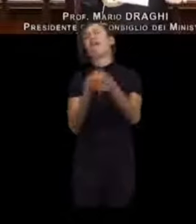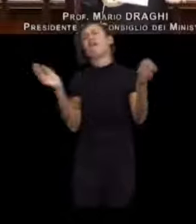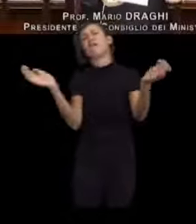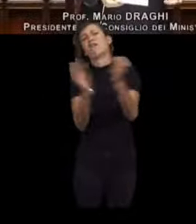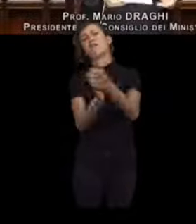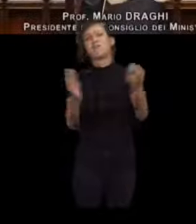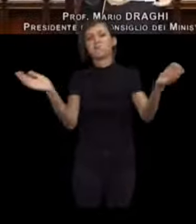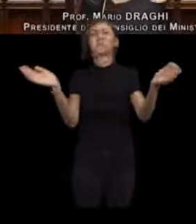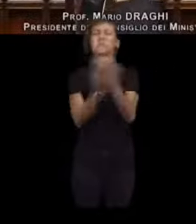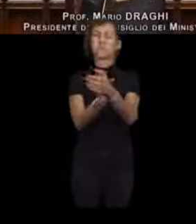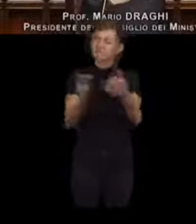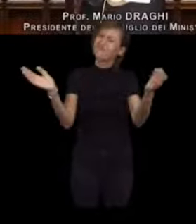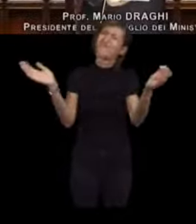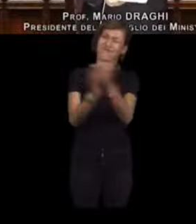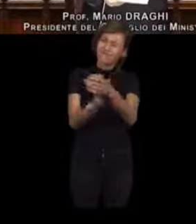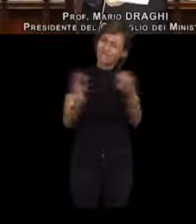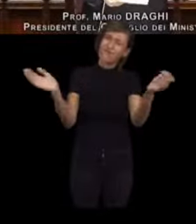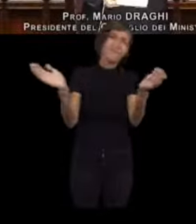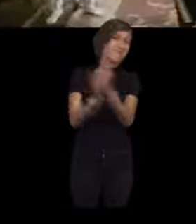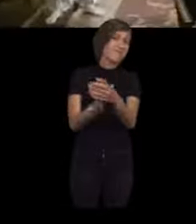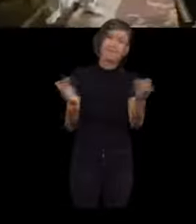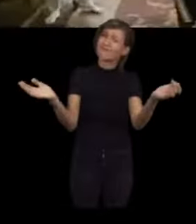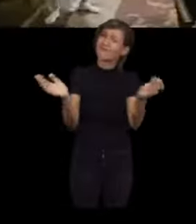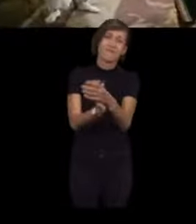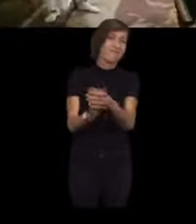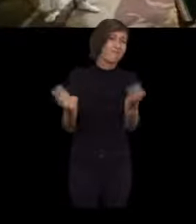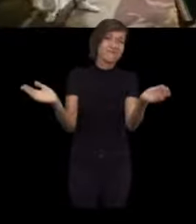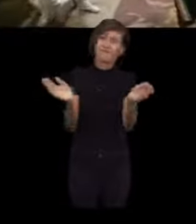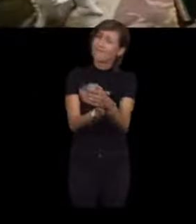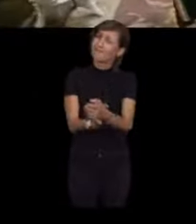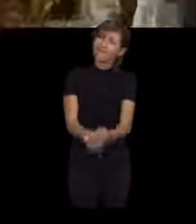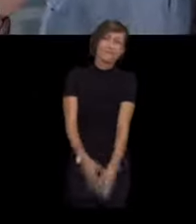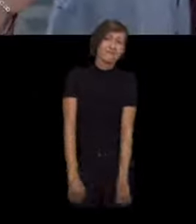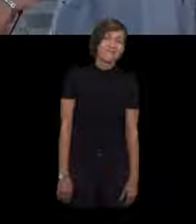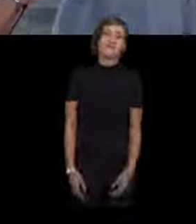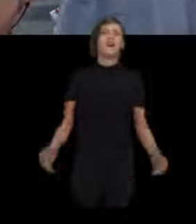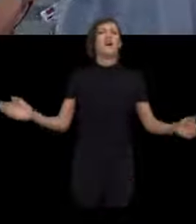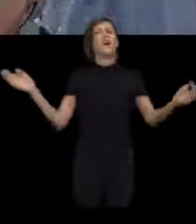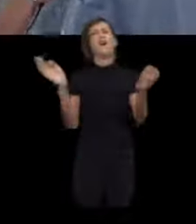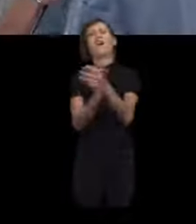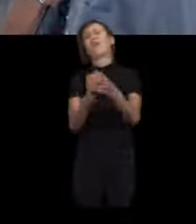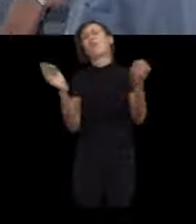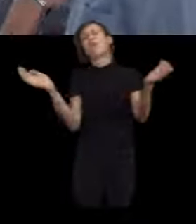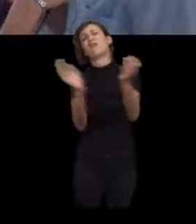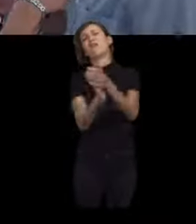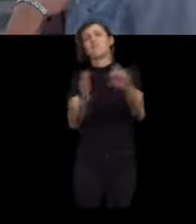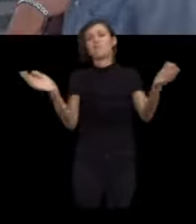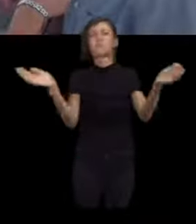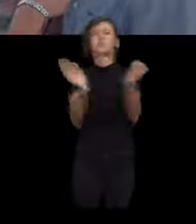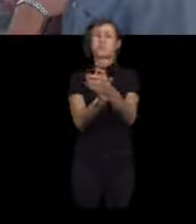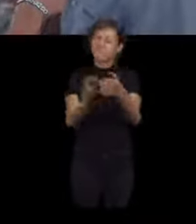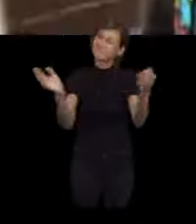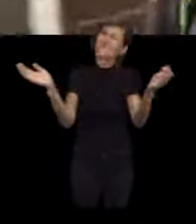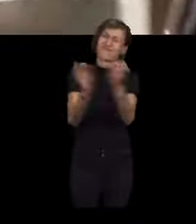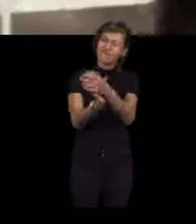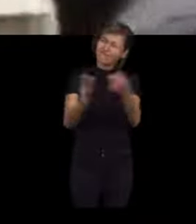Buon Natale e anche buone feste a tutti. Io mi gratto i coglioni, sa! Lei è mai andata a fare in